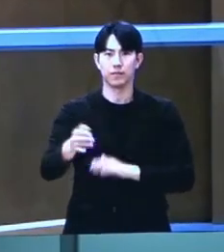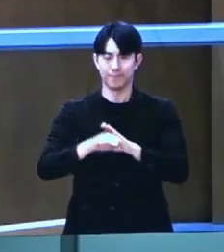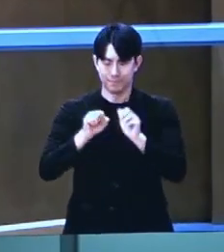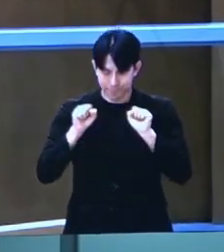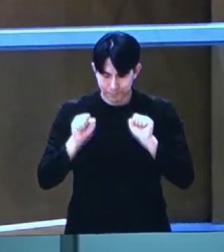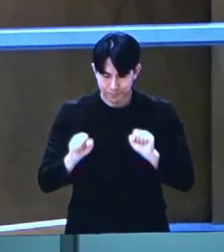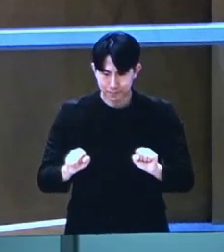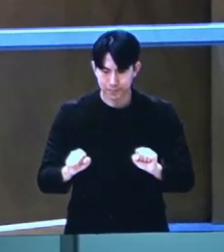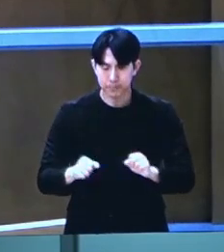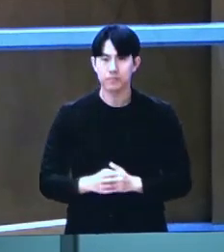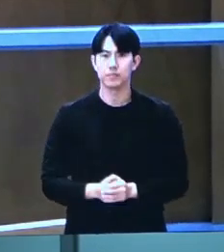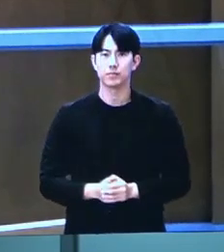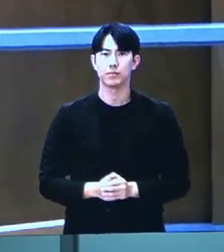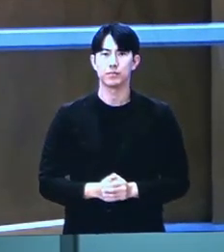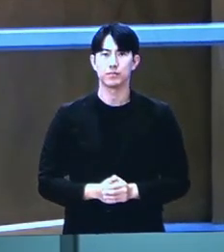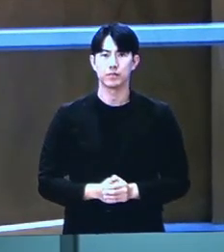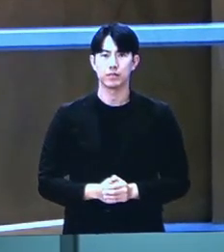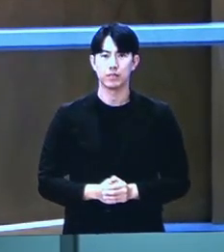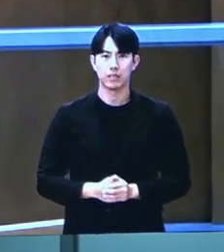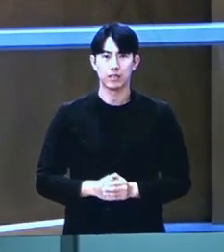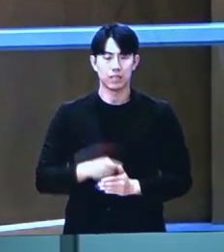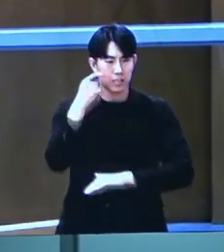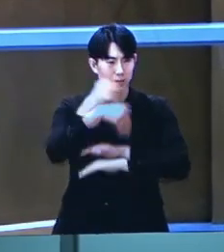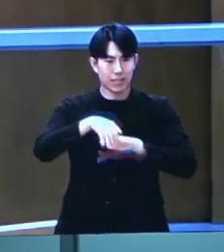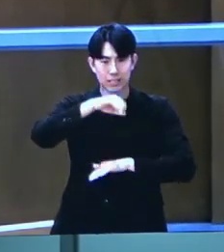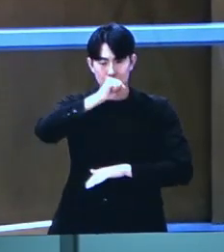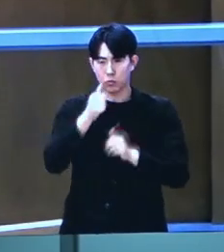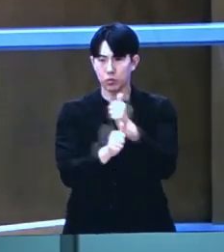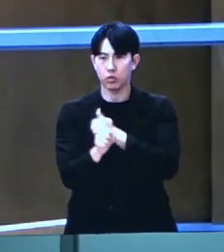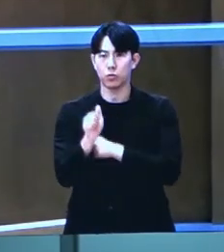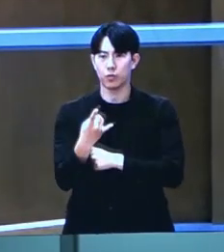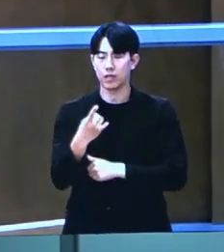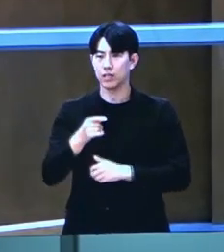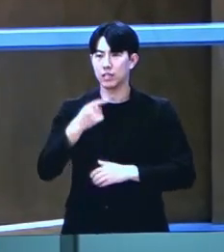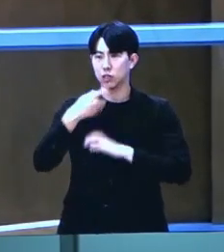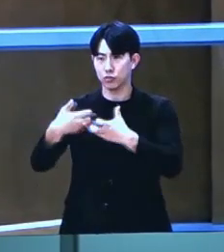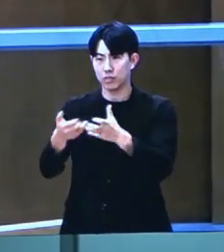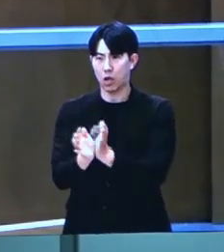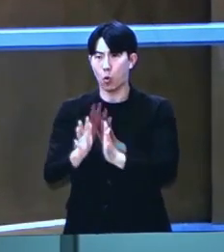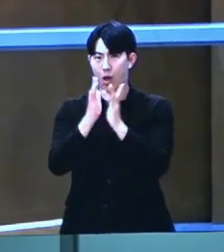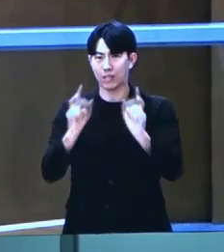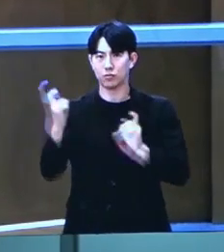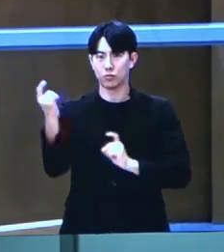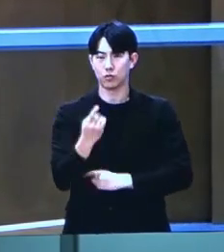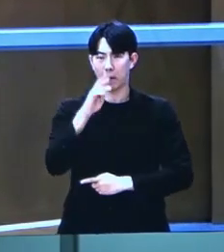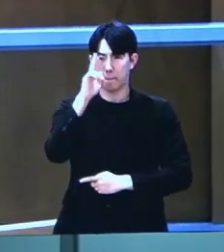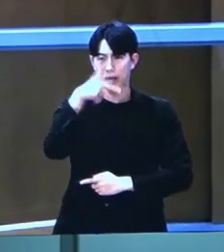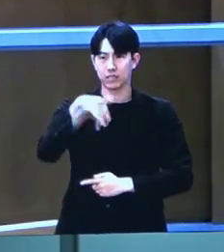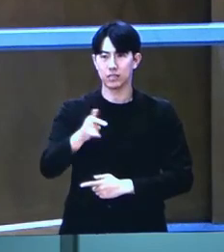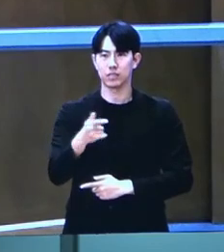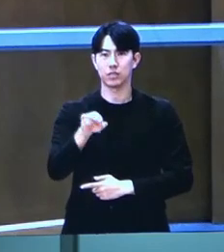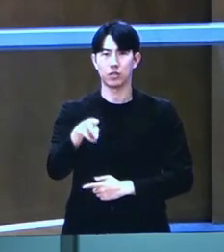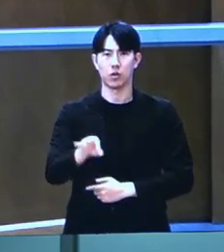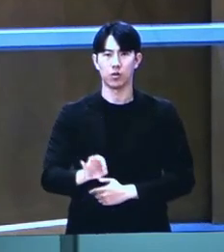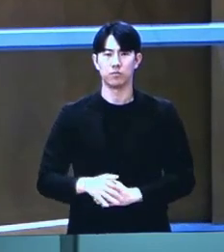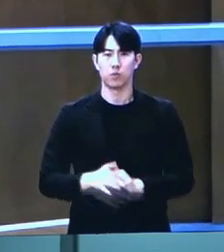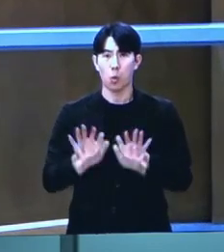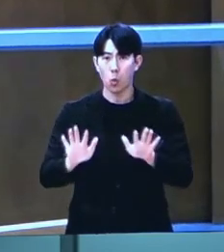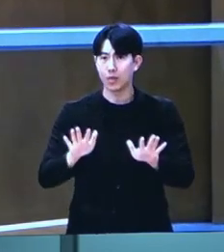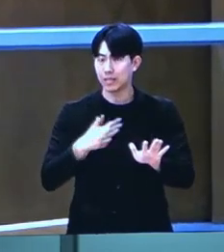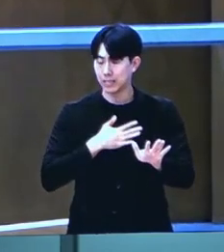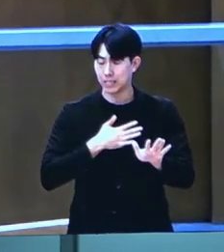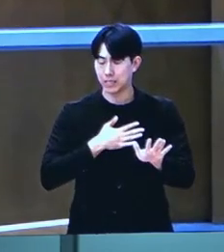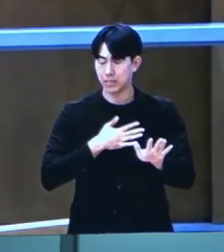안녕하십니까. 기획재정위원회 소속 더불어민주당 화성 출신 박진영 의원입니다. 오늘 본